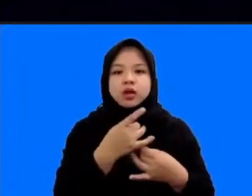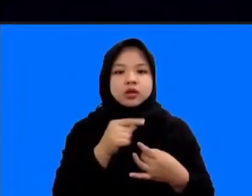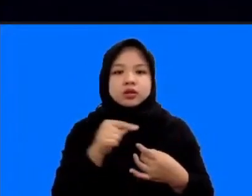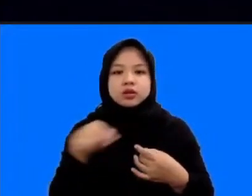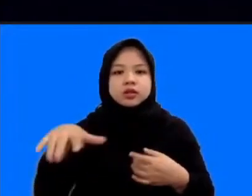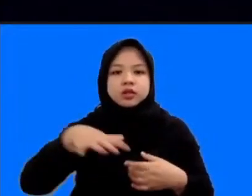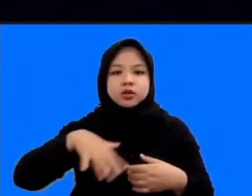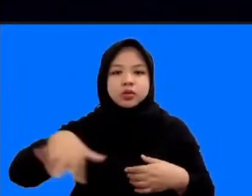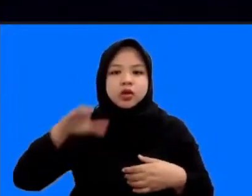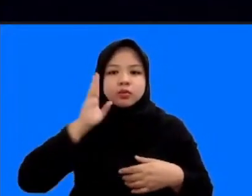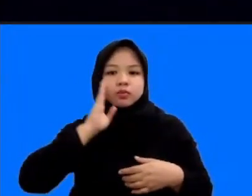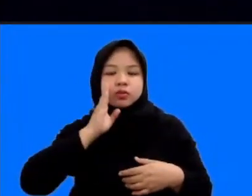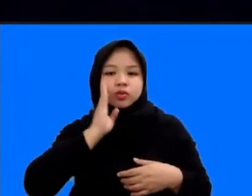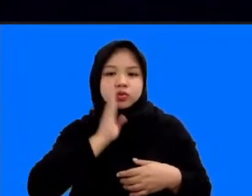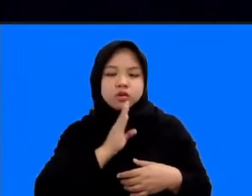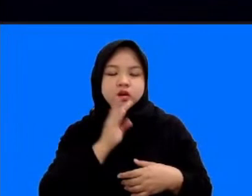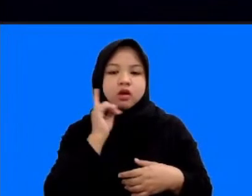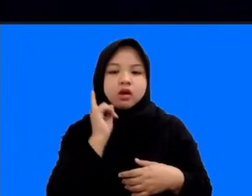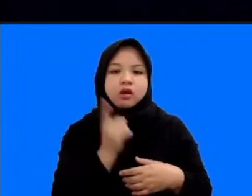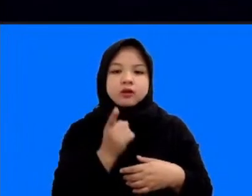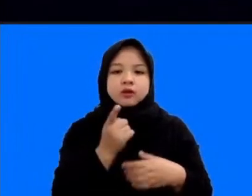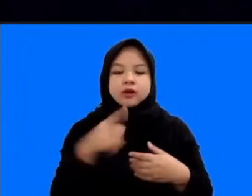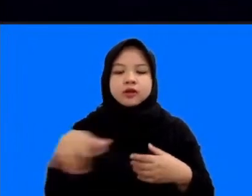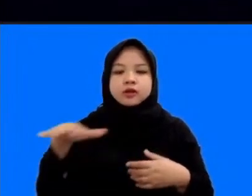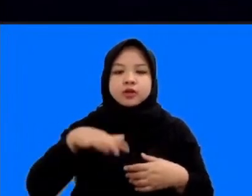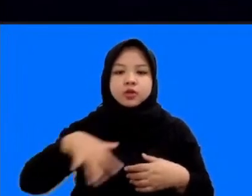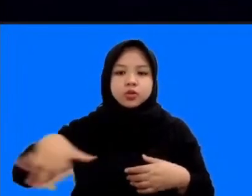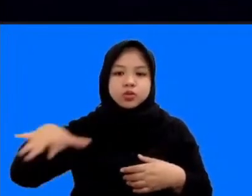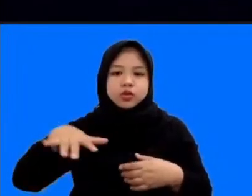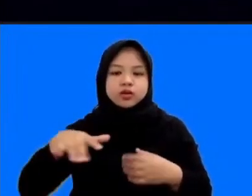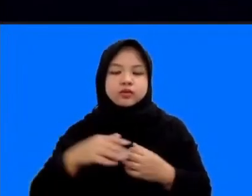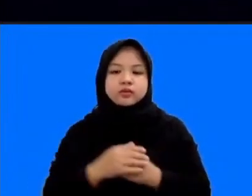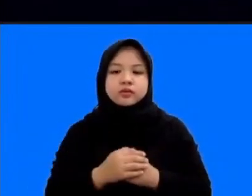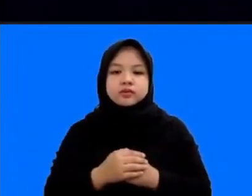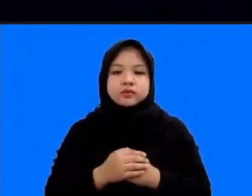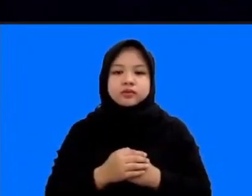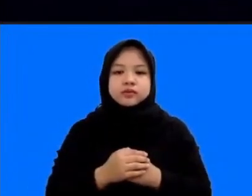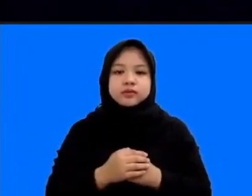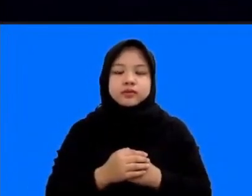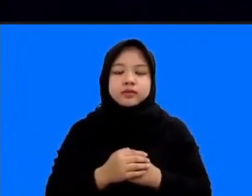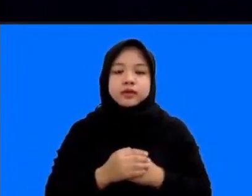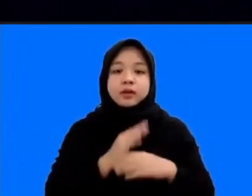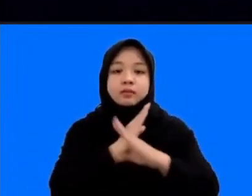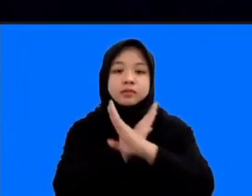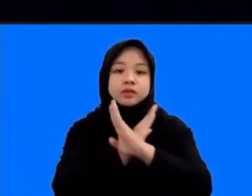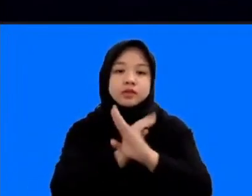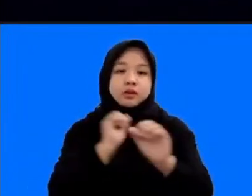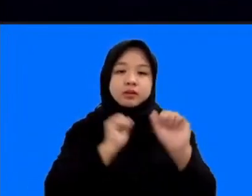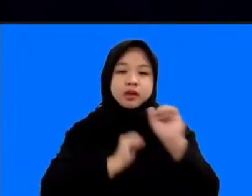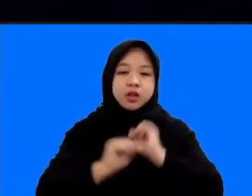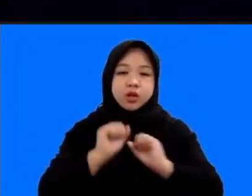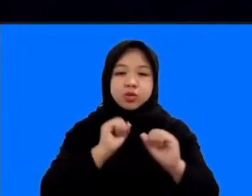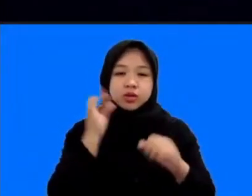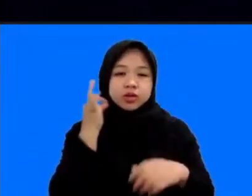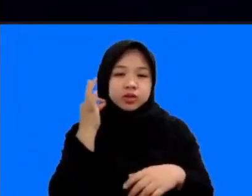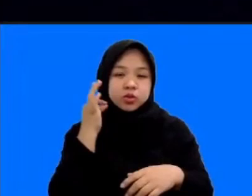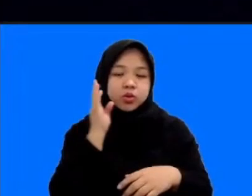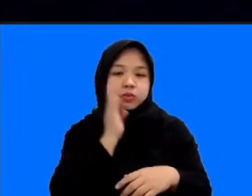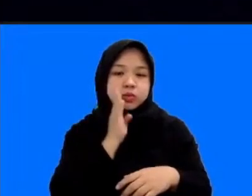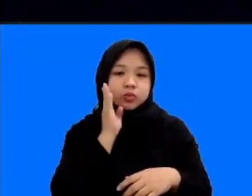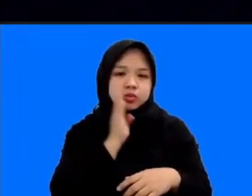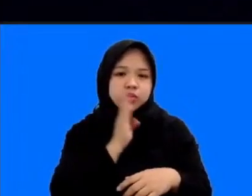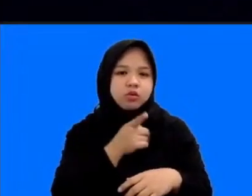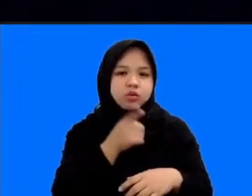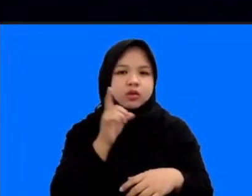kepemudahan tuh adalah salah satunya adalah environment lalu juga pencegahan perilaku beresiko pada pemuda itu juga